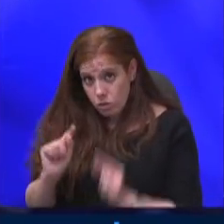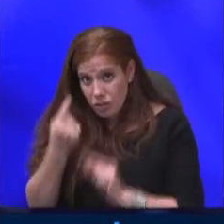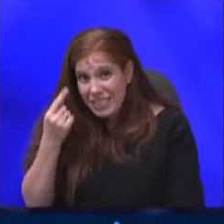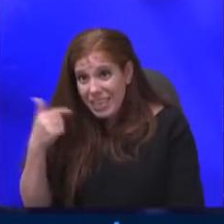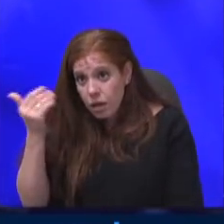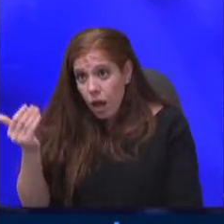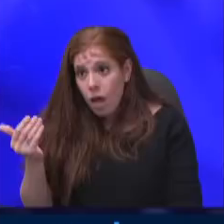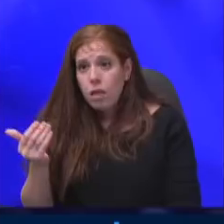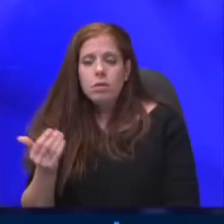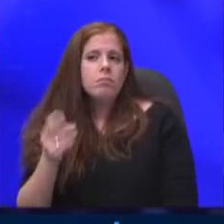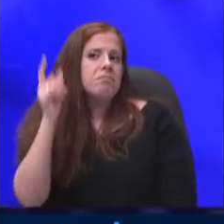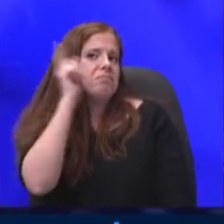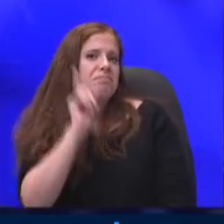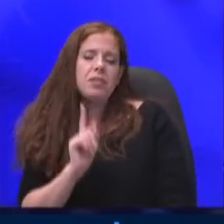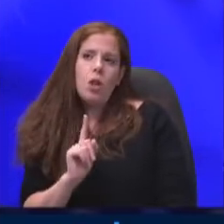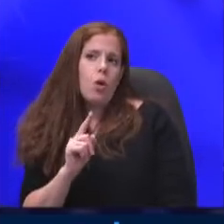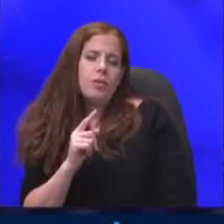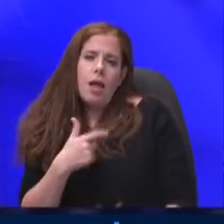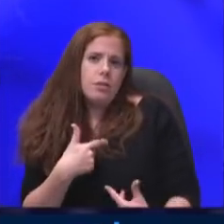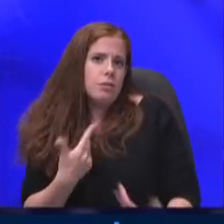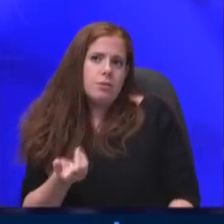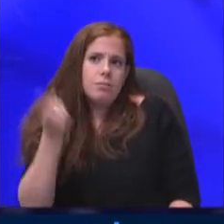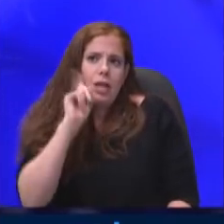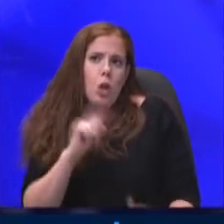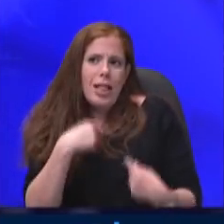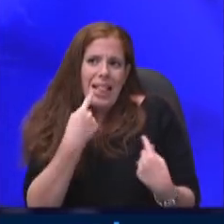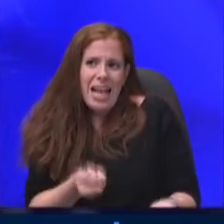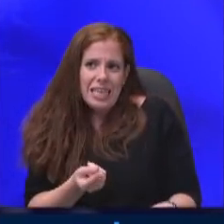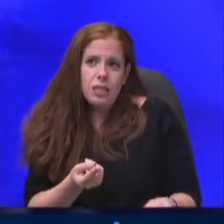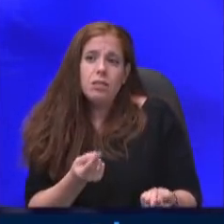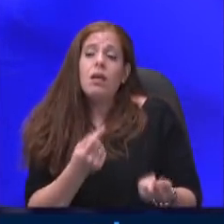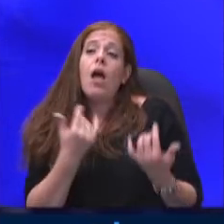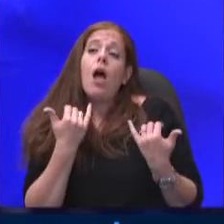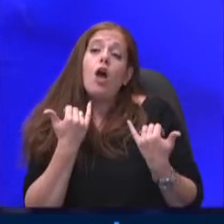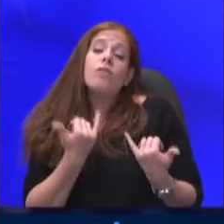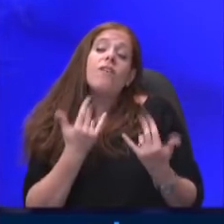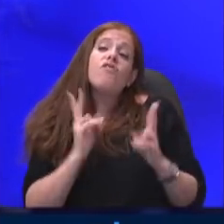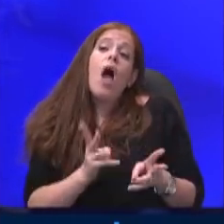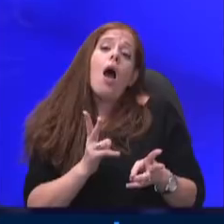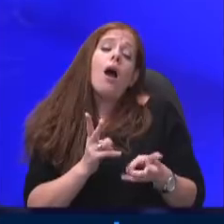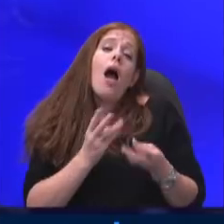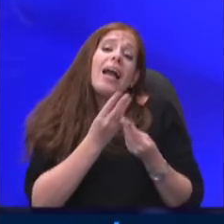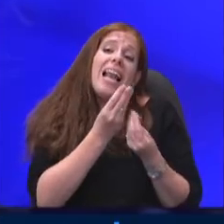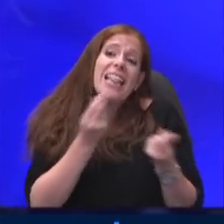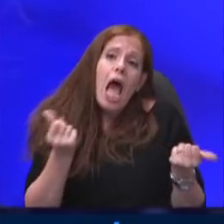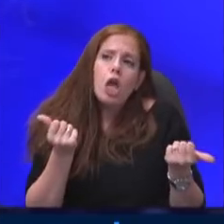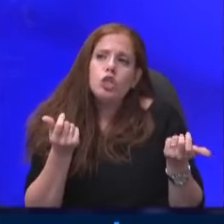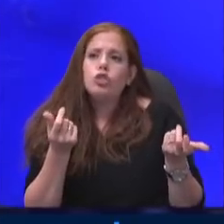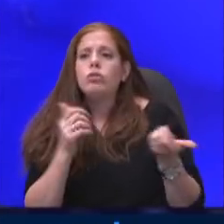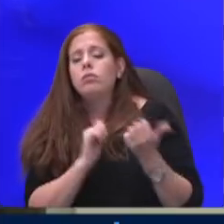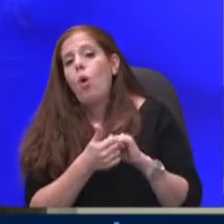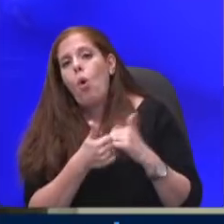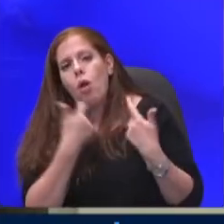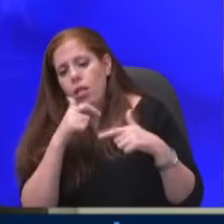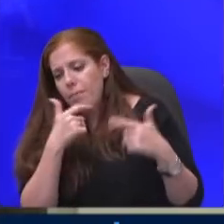יודעת. אינני יודעת להגיד לך. עכשיו הכל רק לנחש אפשר. לתת פרשנות כזאת או